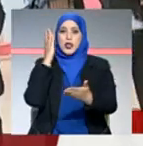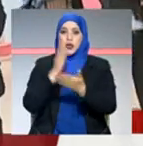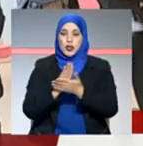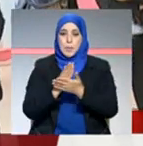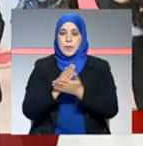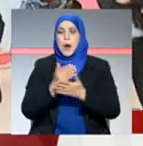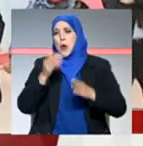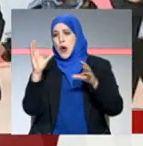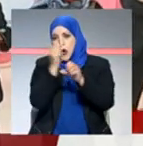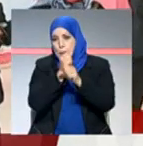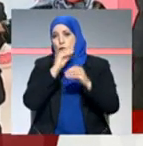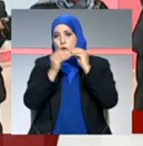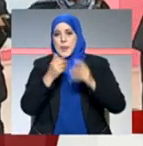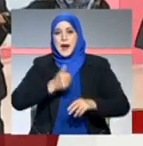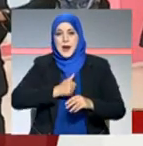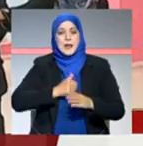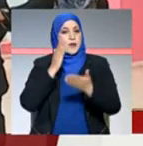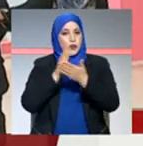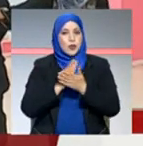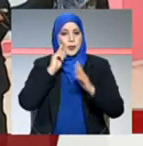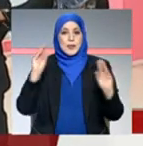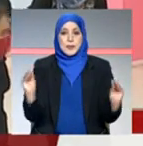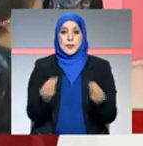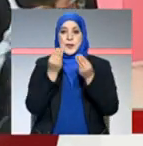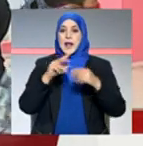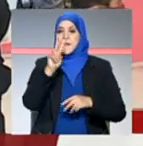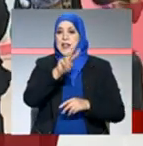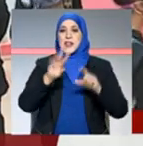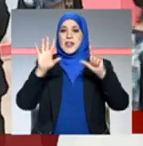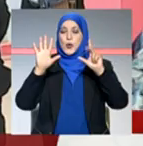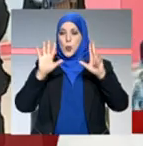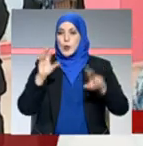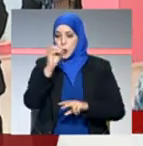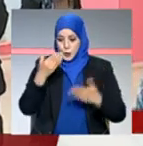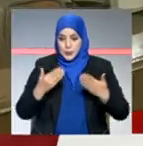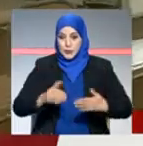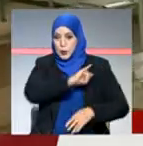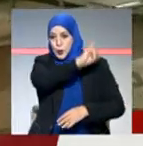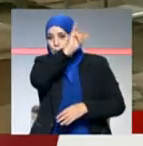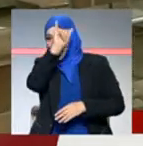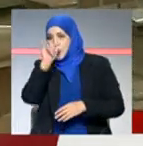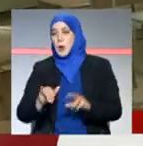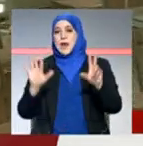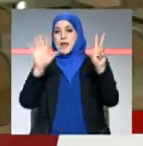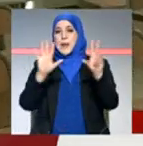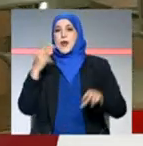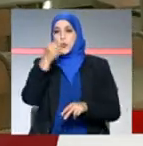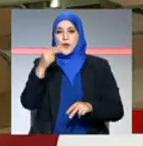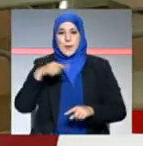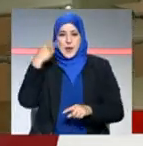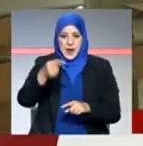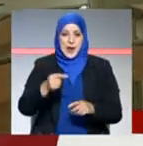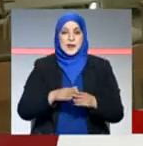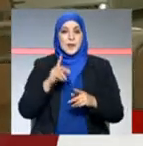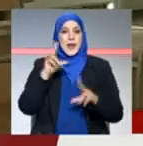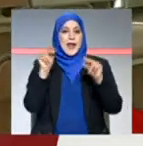والخاصة الراجعة لها بالنظر بداية من 28 من أكتوبر الحالي إلى غاية 8 من نوفمبر القادم.